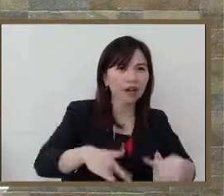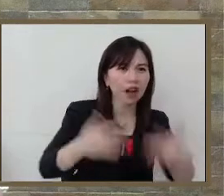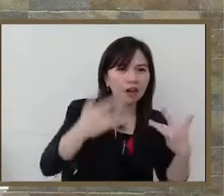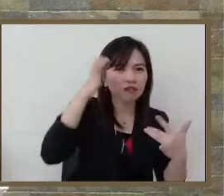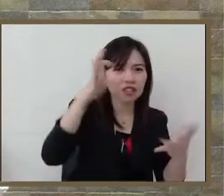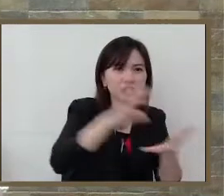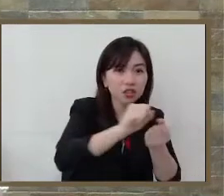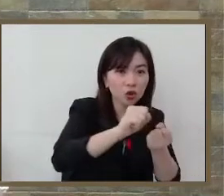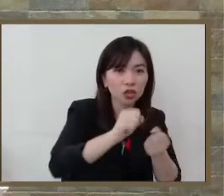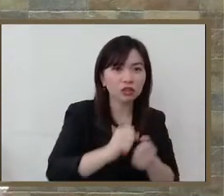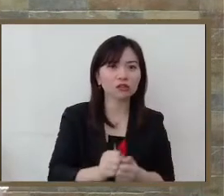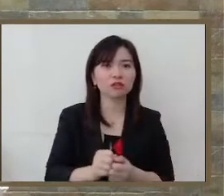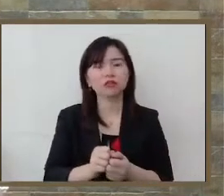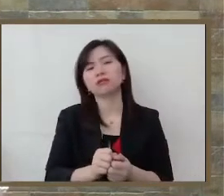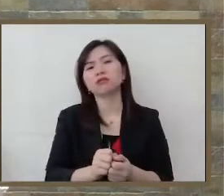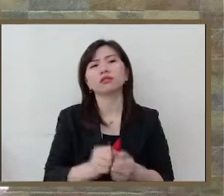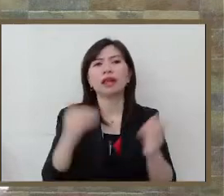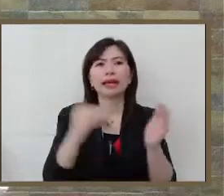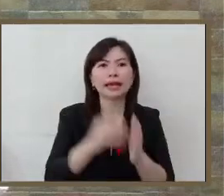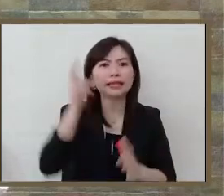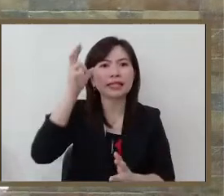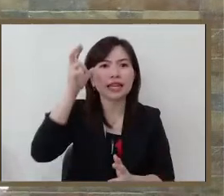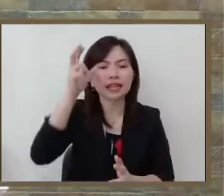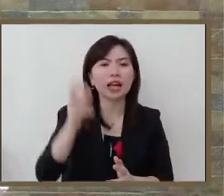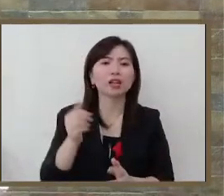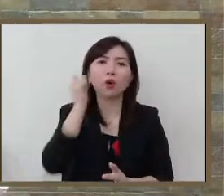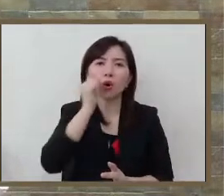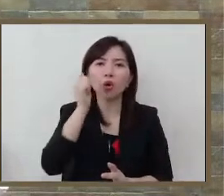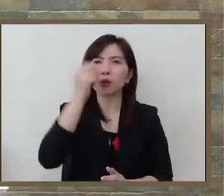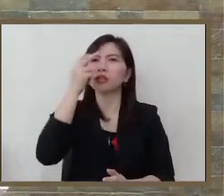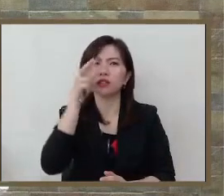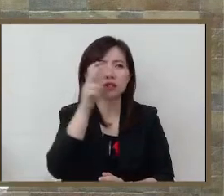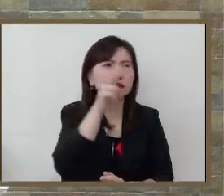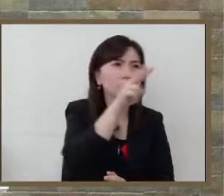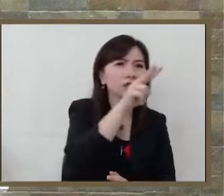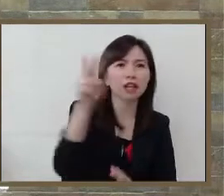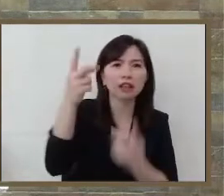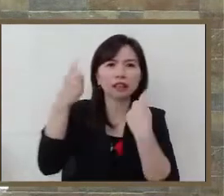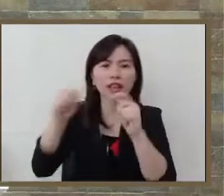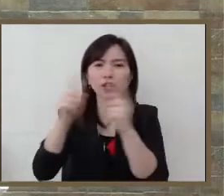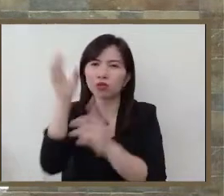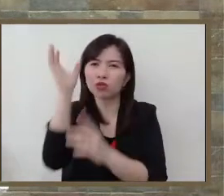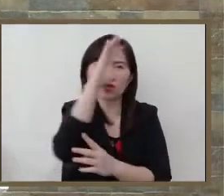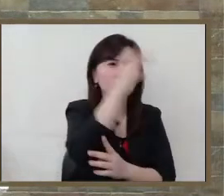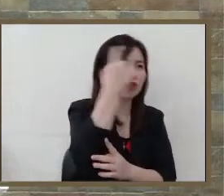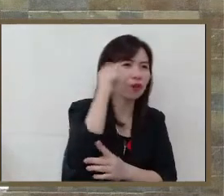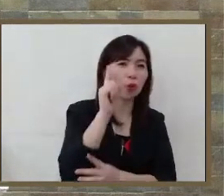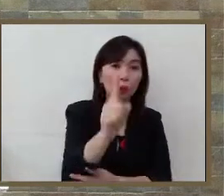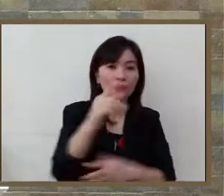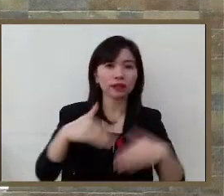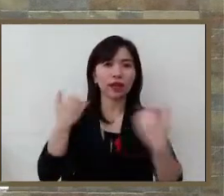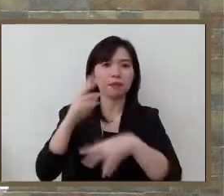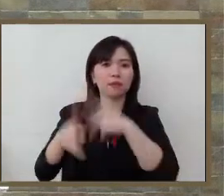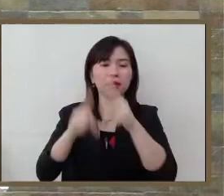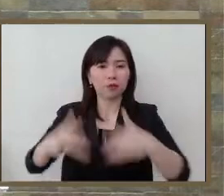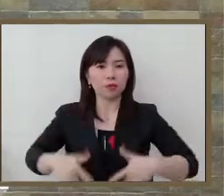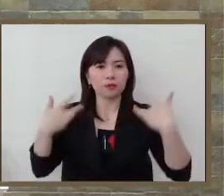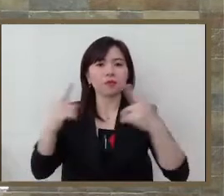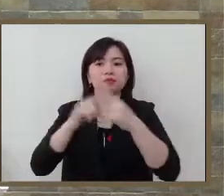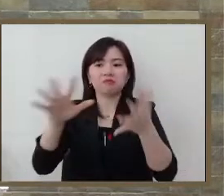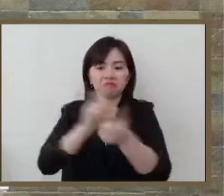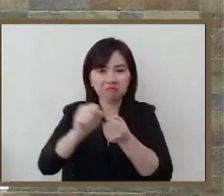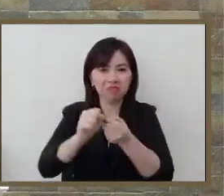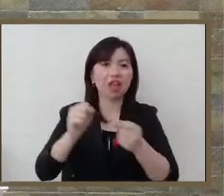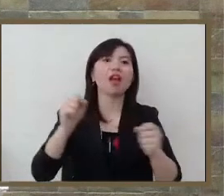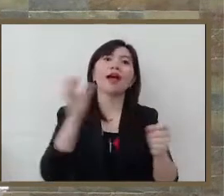is seeking whom he may debar. Kapag nakita ng Diablo na nakasarado ang armory mo, he